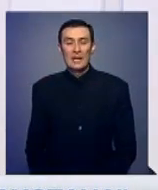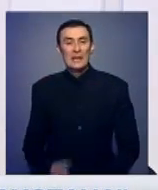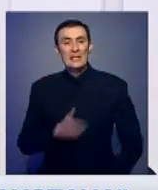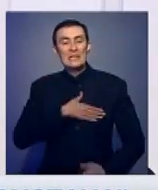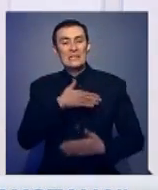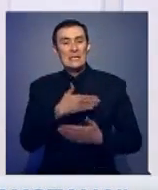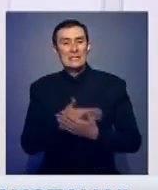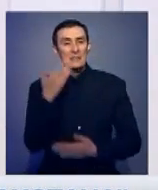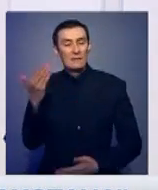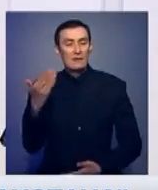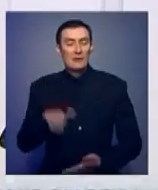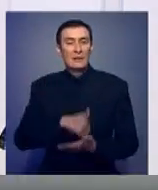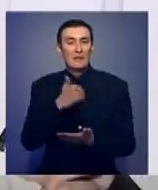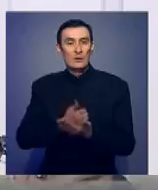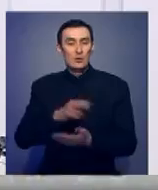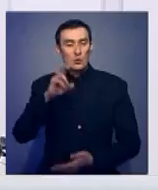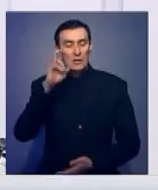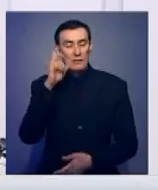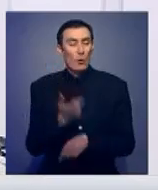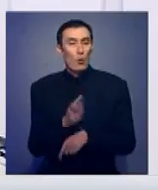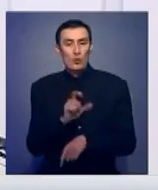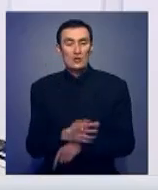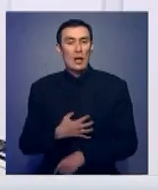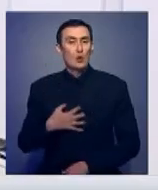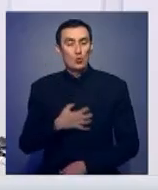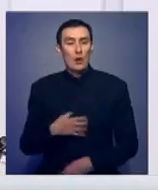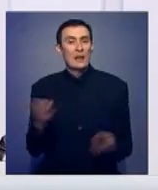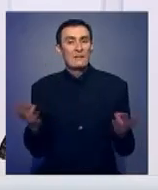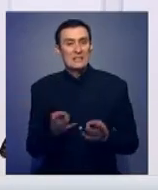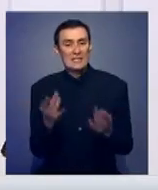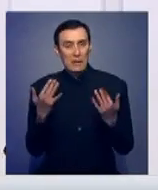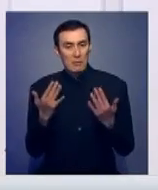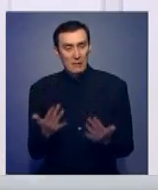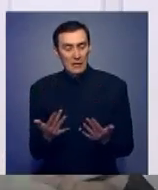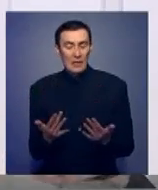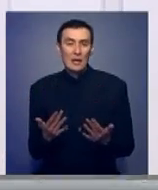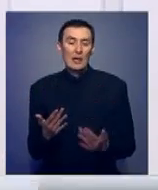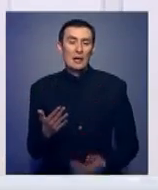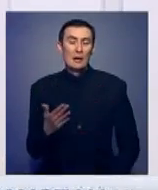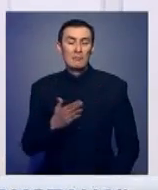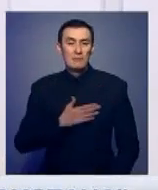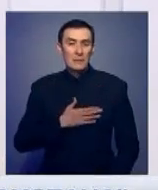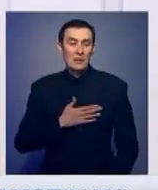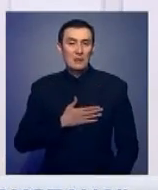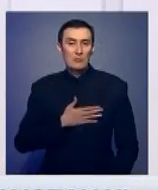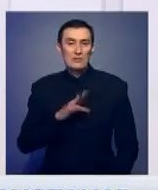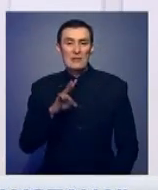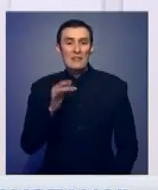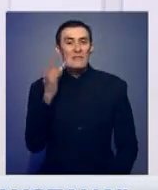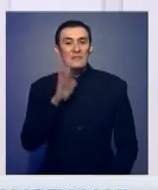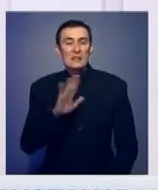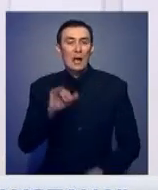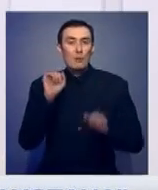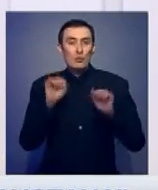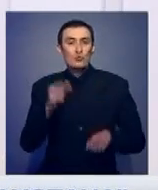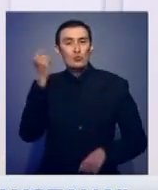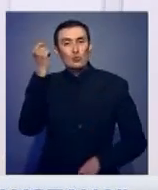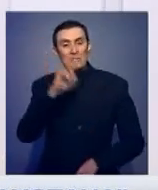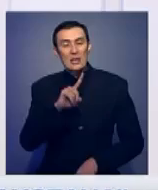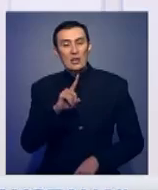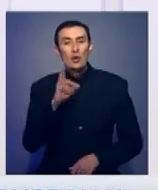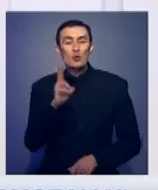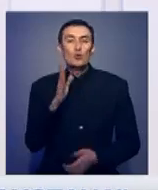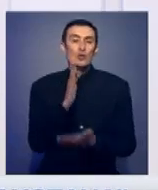Инициатива президента по столицам, она очень актуальна, востребована, потому что не всегда мы можем узнать о талантливых